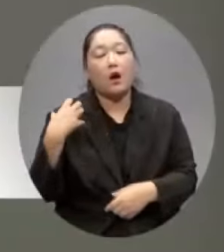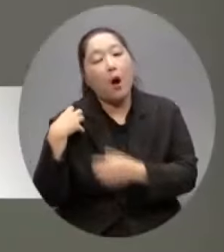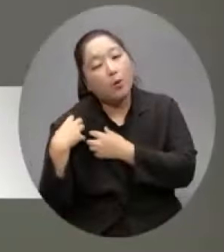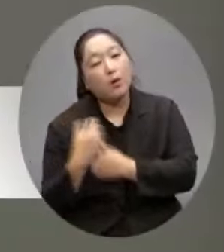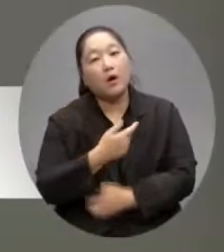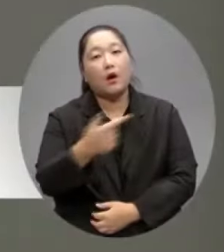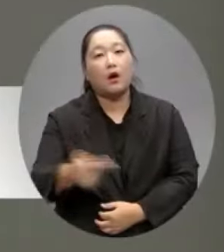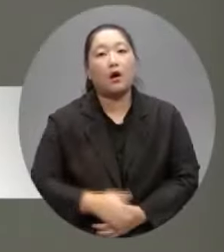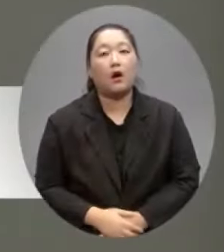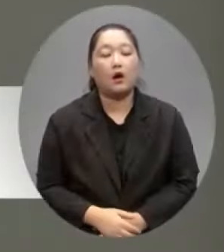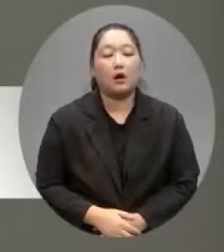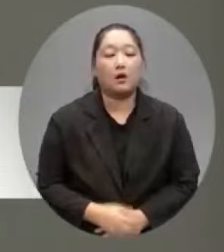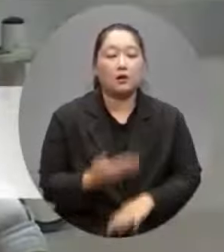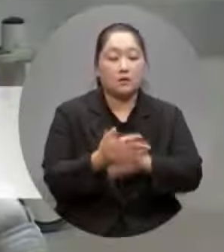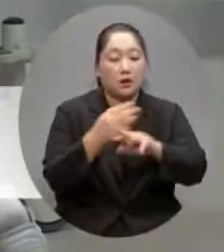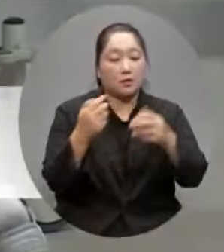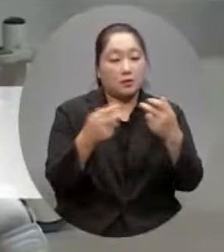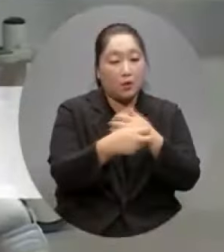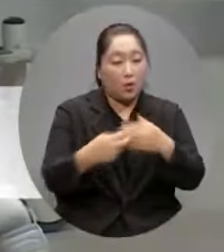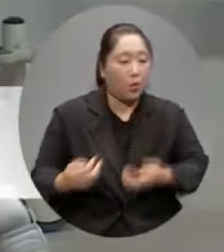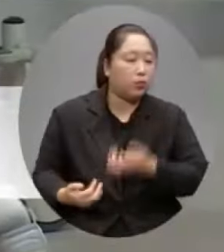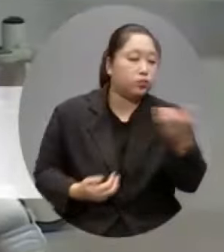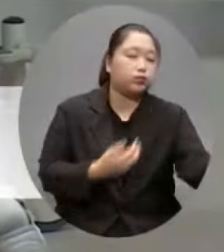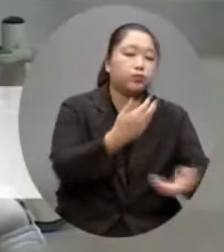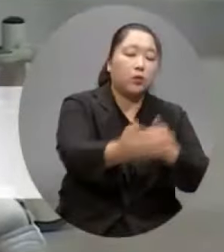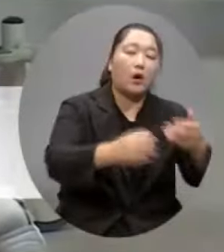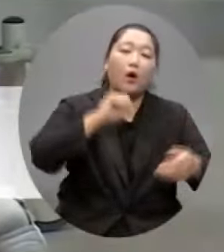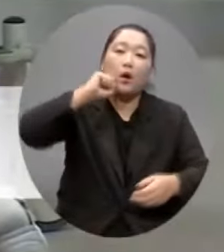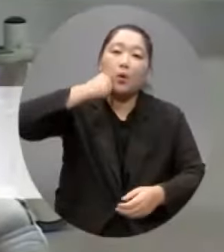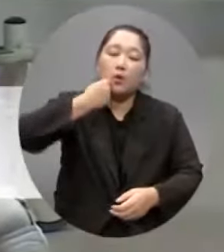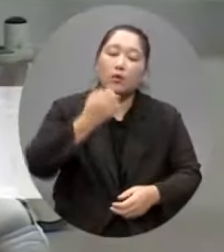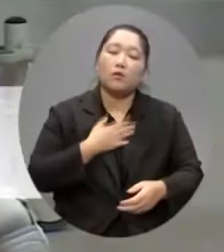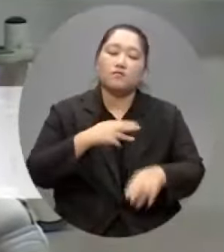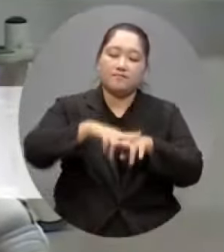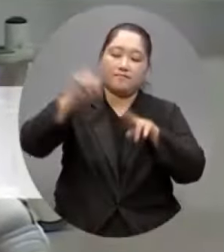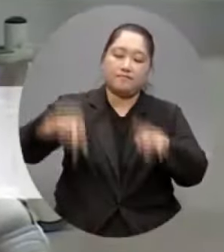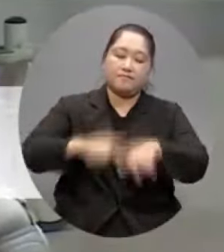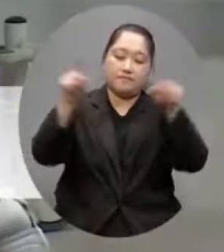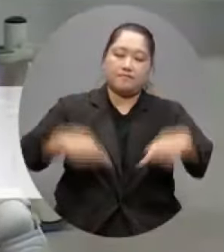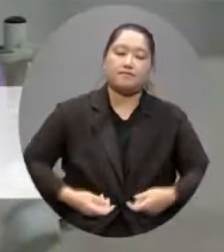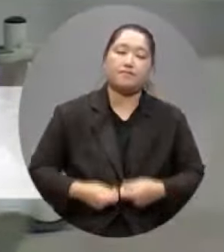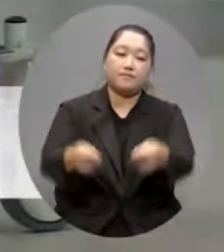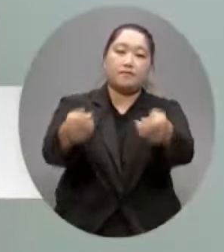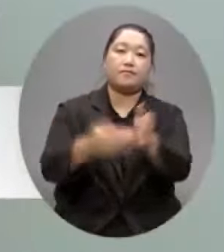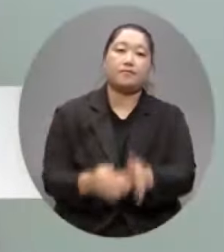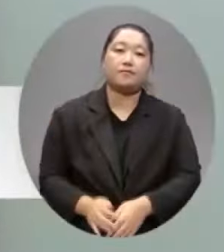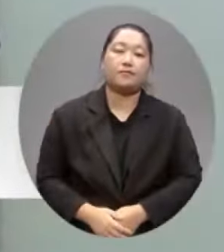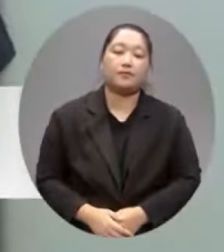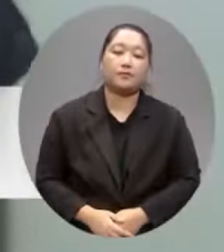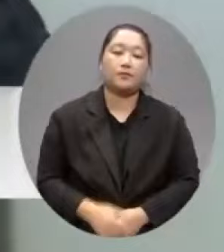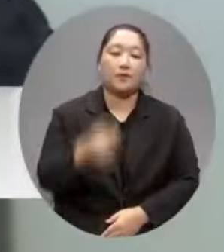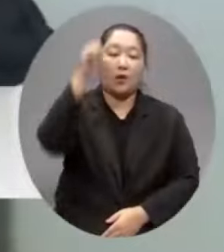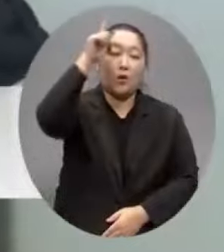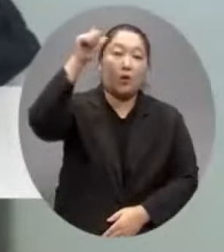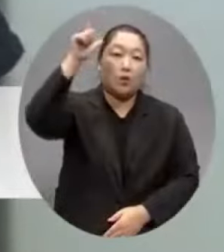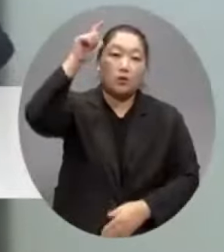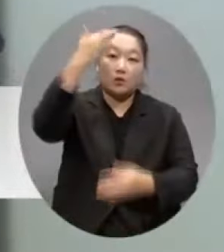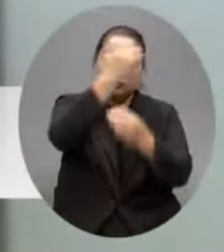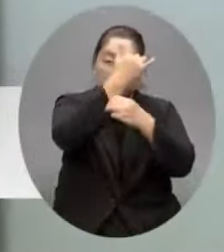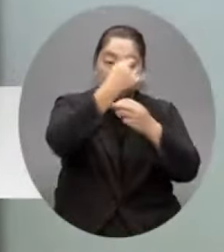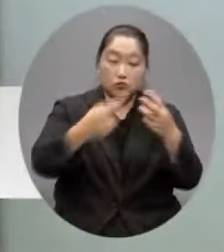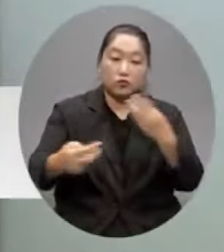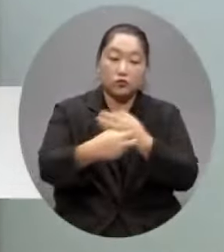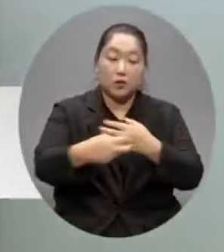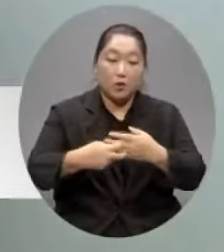부담이 커졌고 다른 병원으로 전원도 어려워 사직서를 낸 것으로 알려졌습니다. 이에 대해 건국대 충주병원은